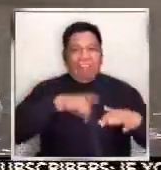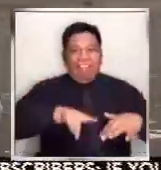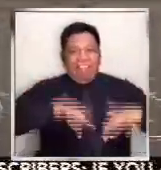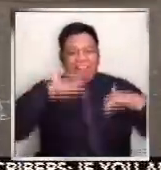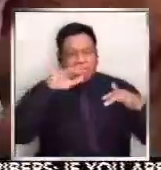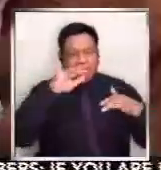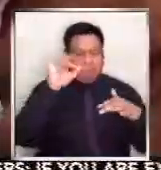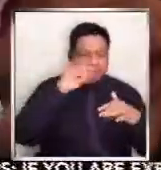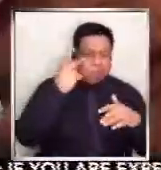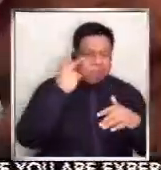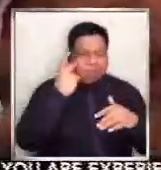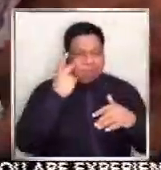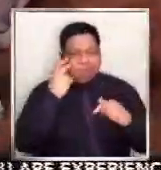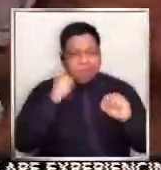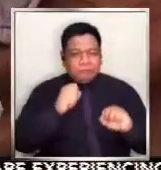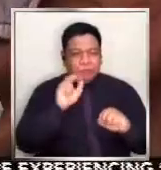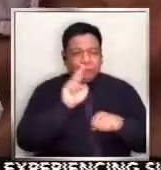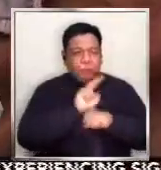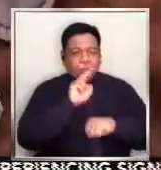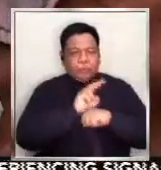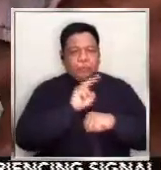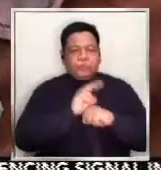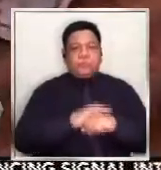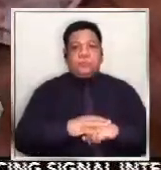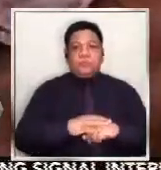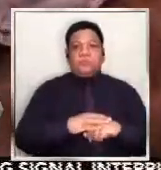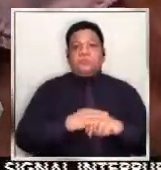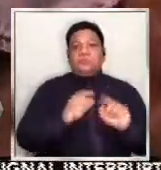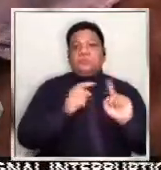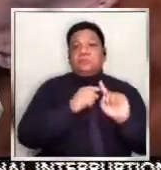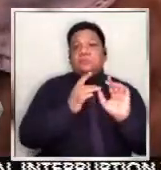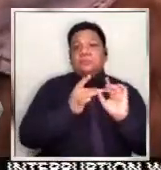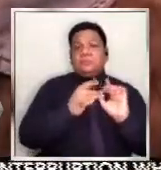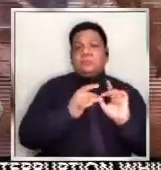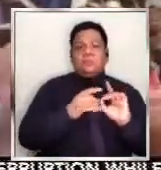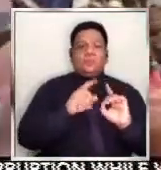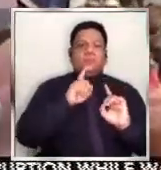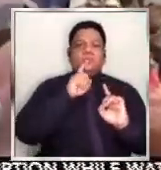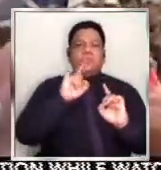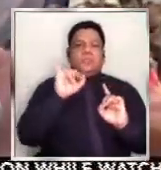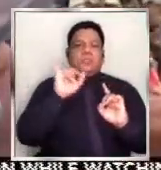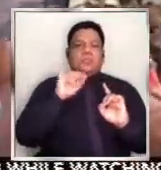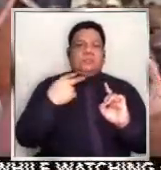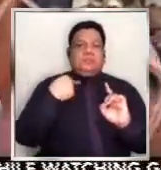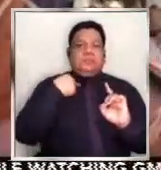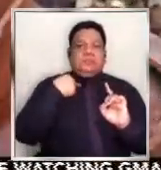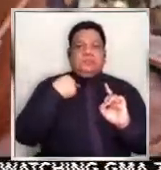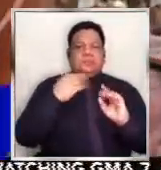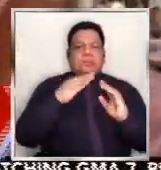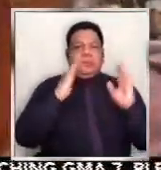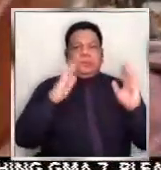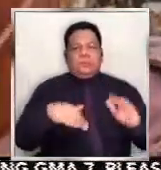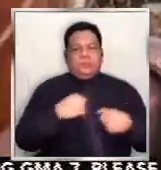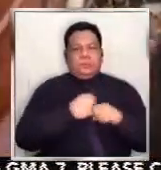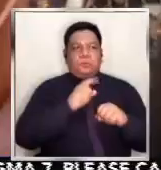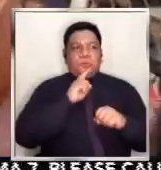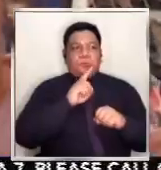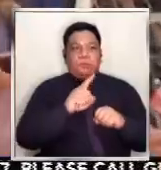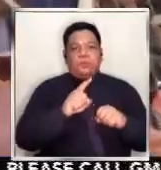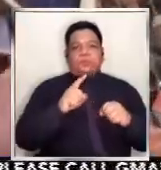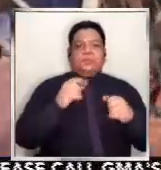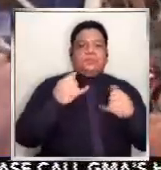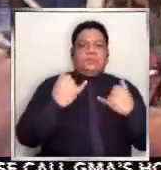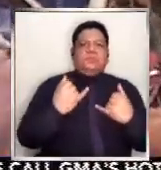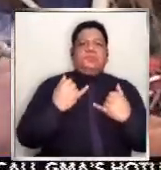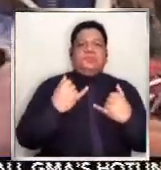paglikas. Parang iskinita ang bahay namin, delikado pag kami natrap doon, malalim na. Sigurado na ako kaysa naman. Sagipin